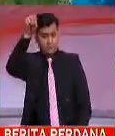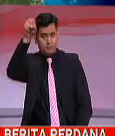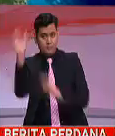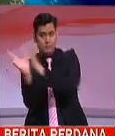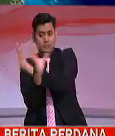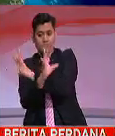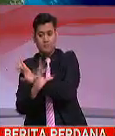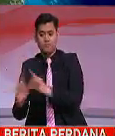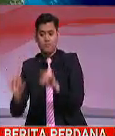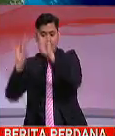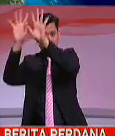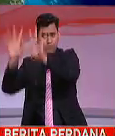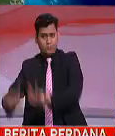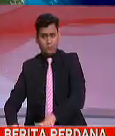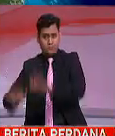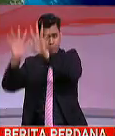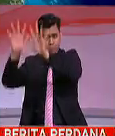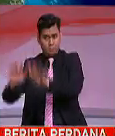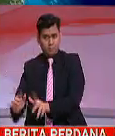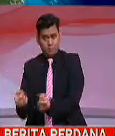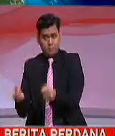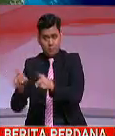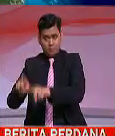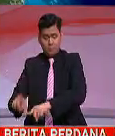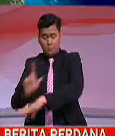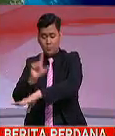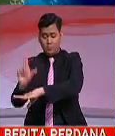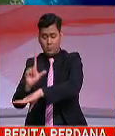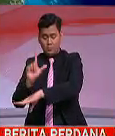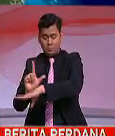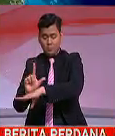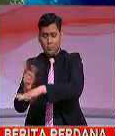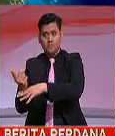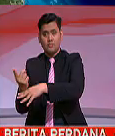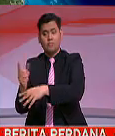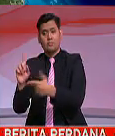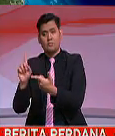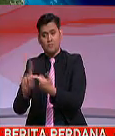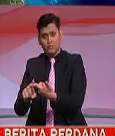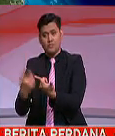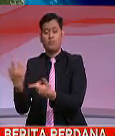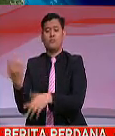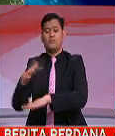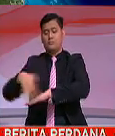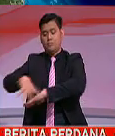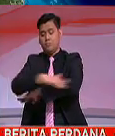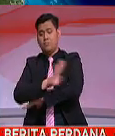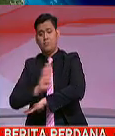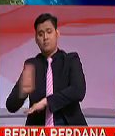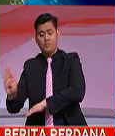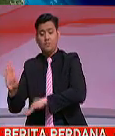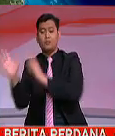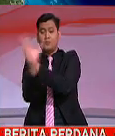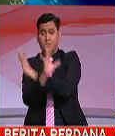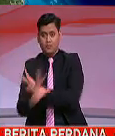dan ribut petir hanya berlaku di bahagian wilayah Persekutuan Labuan dan juga di bahagian pantai barat Sabah, manakala di negeri Sarawak